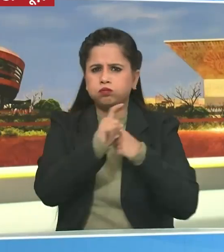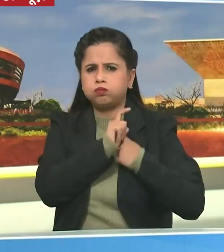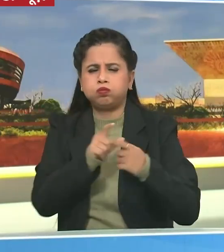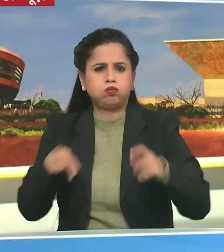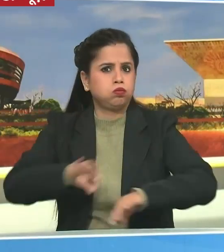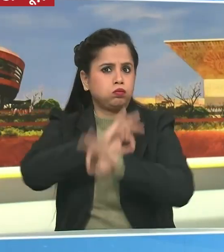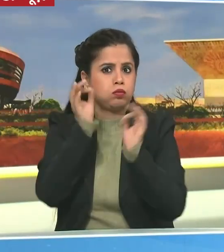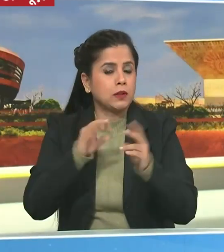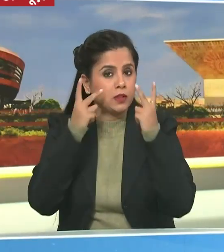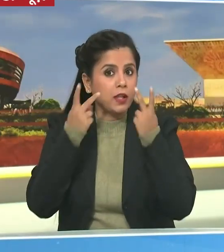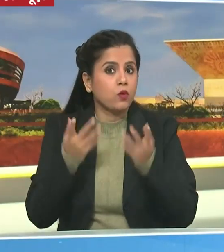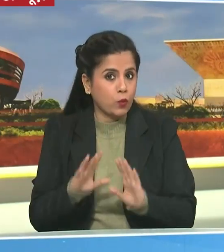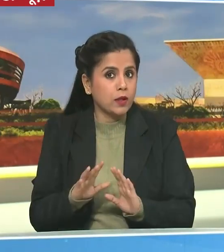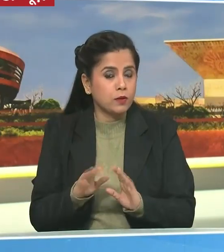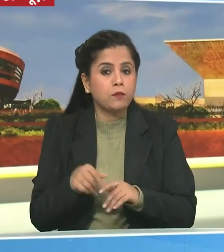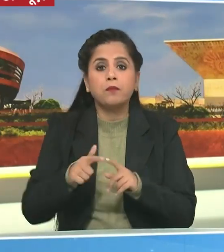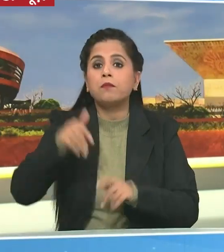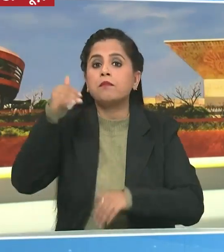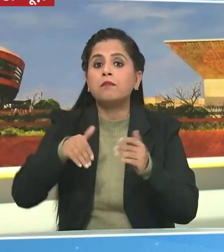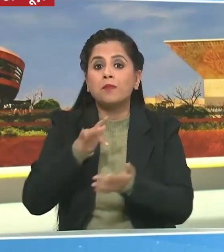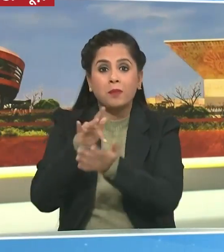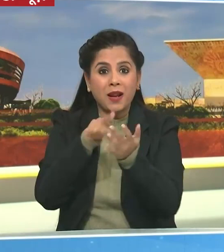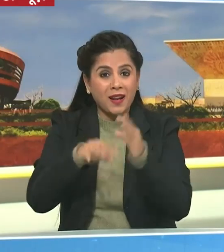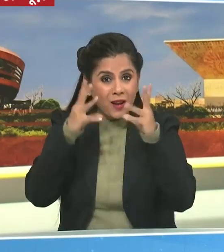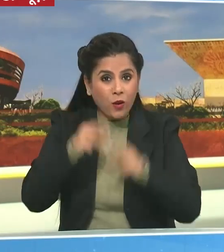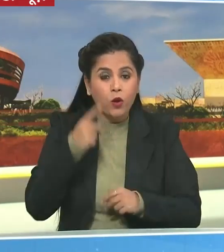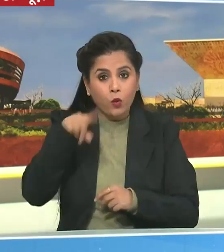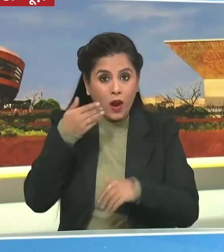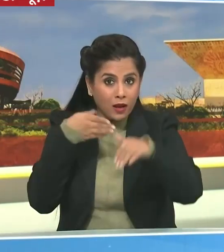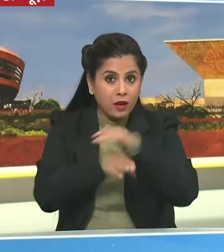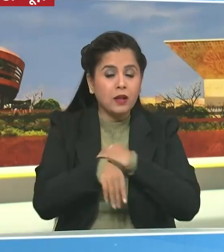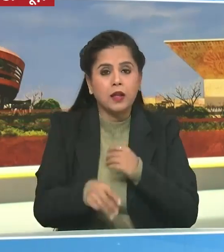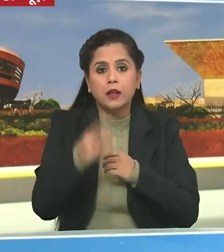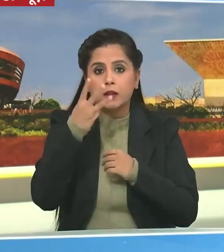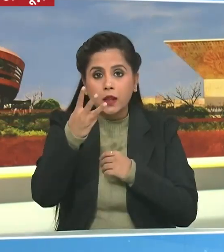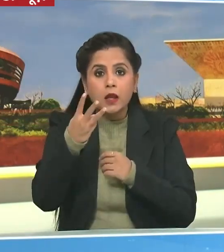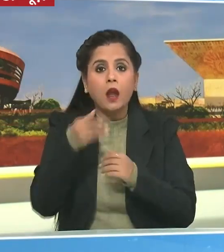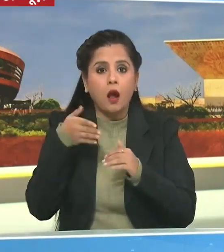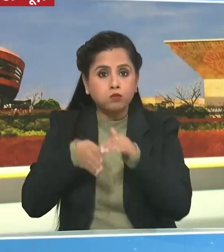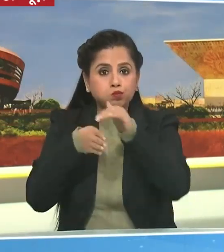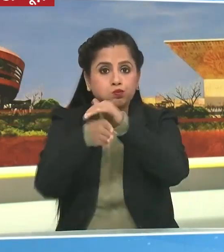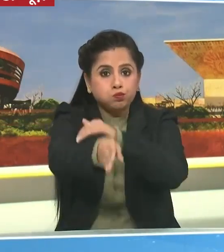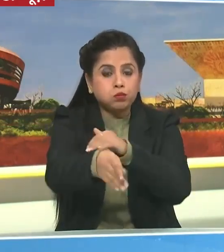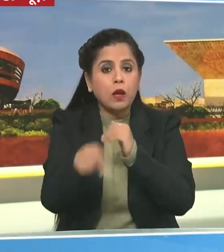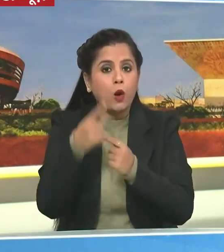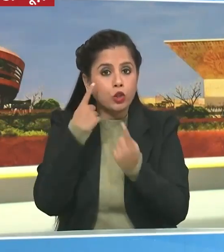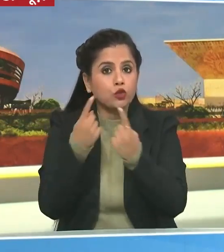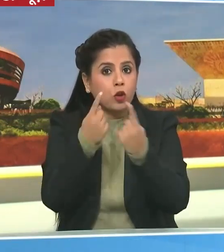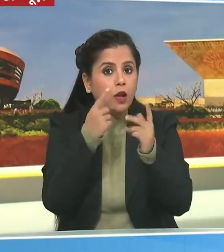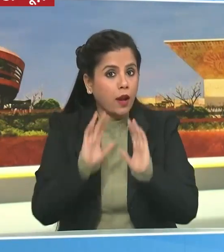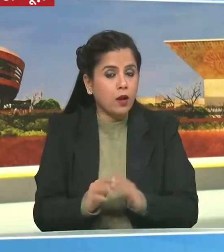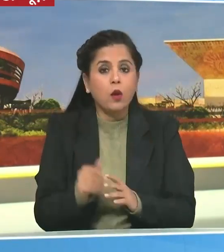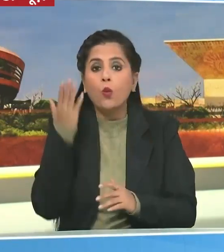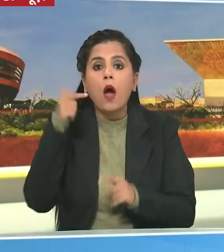पुख्ता इंतजाम किए गए हैं। मतगणना स्थल पर प्रवेश के लिए त्रिस्तरीय सुरक्षा की व्यवस्था की गई है